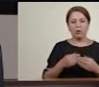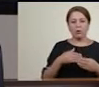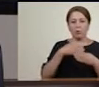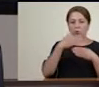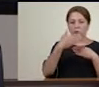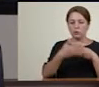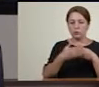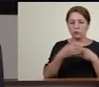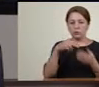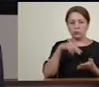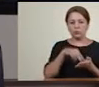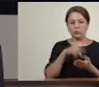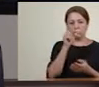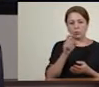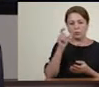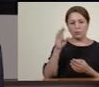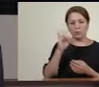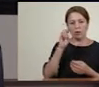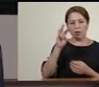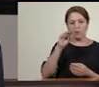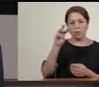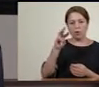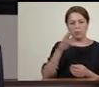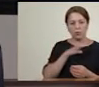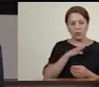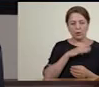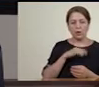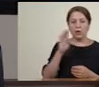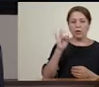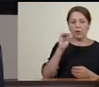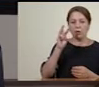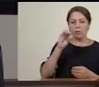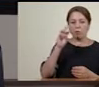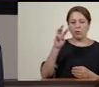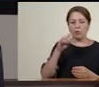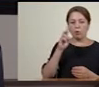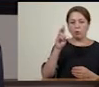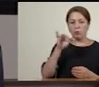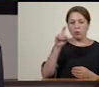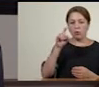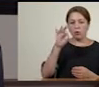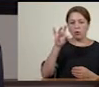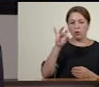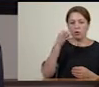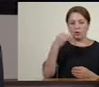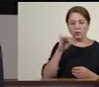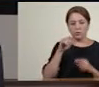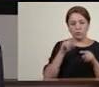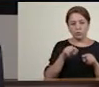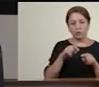imom hisoblanadi. Imom Buxoriy mana shunday muhaddislarning